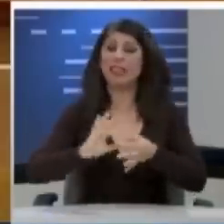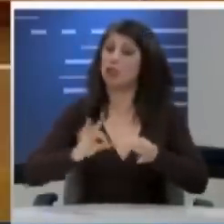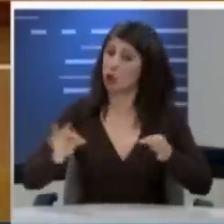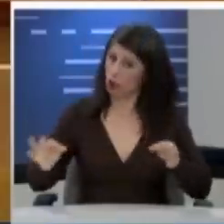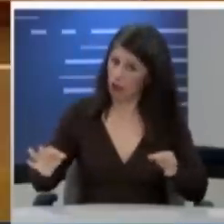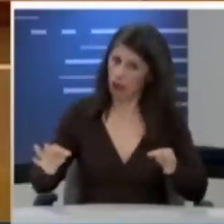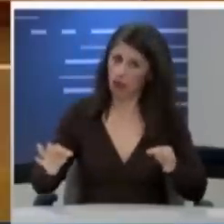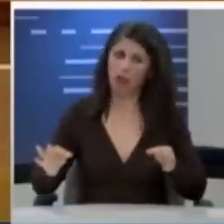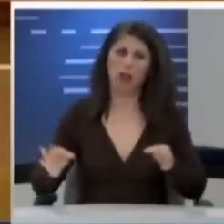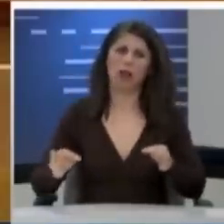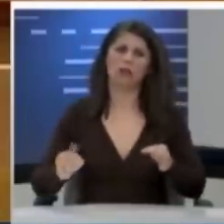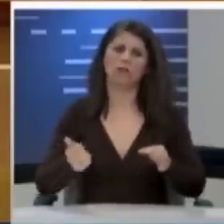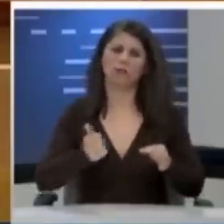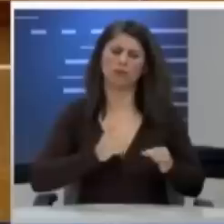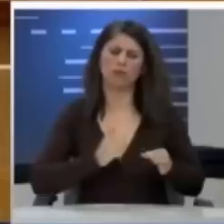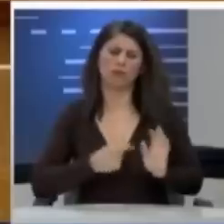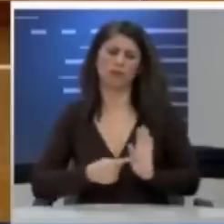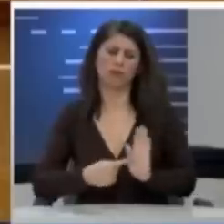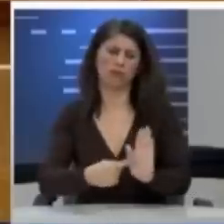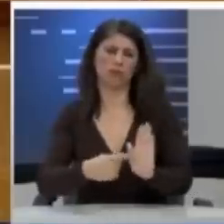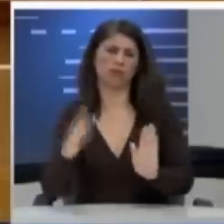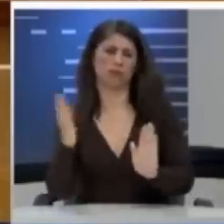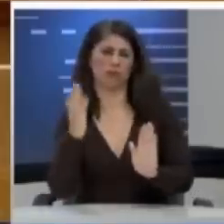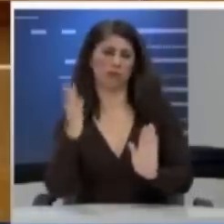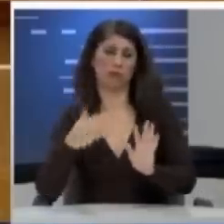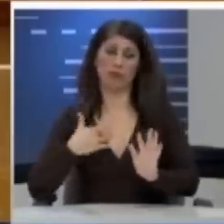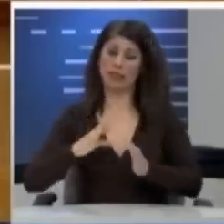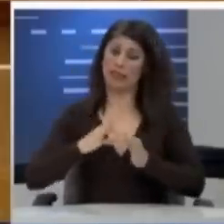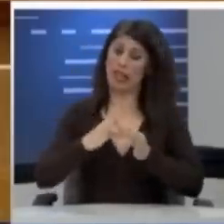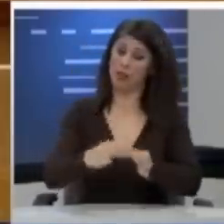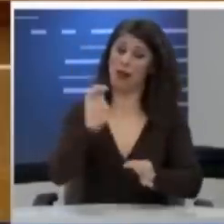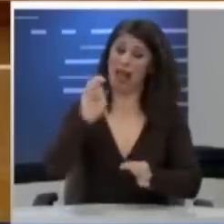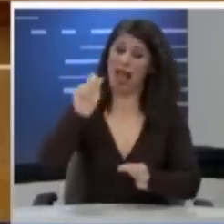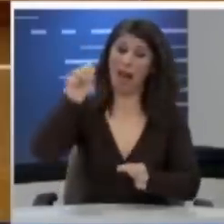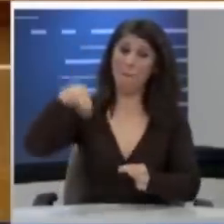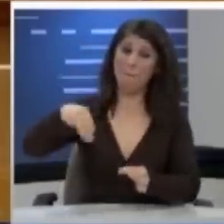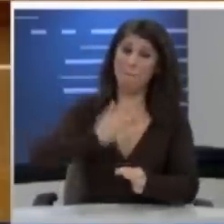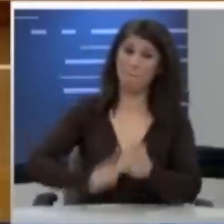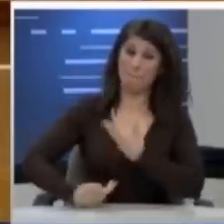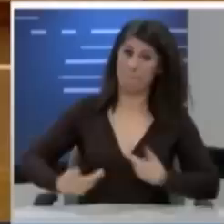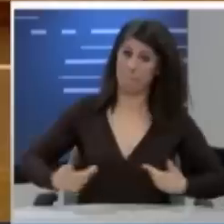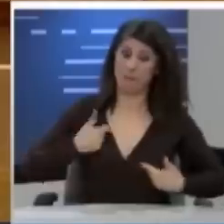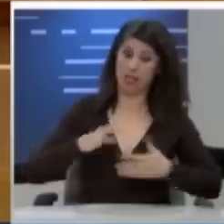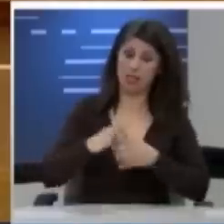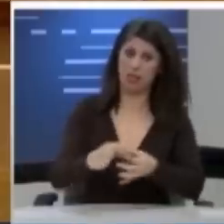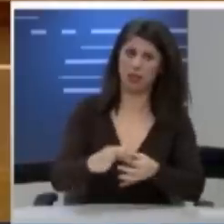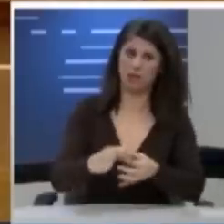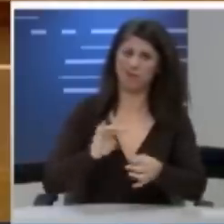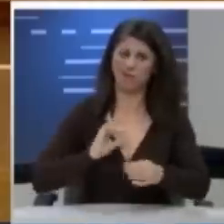τους, αυτοπροβάλλεται ως δήθεν συνεχιστής τους, πασχίζοντας έτσι να